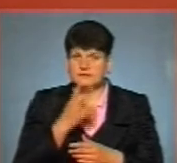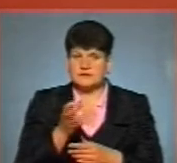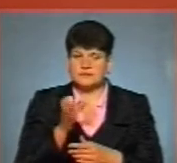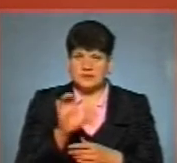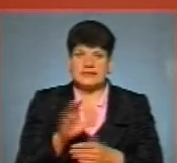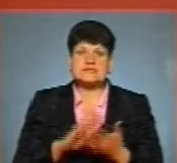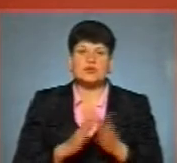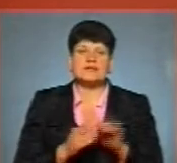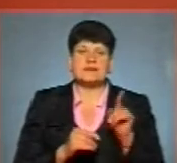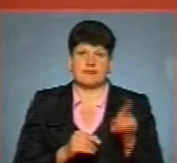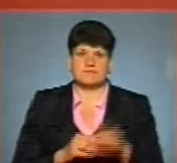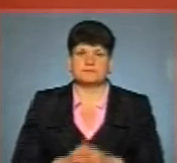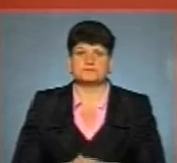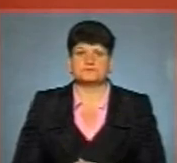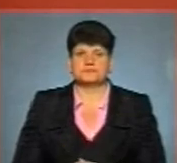там ситуація.